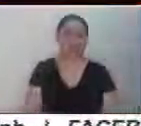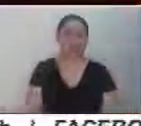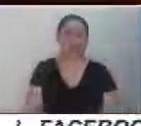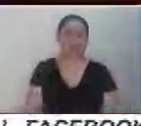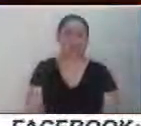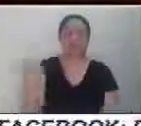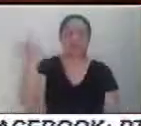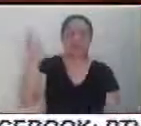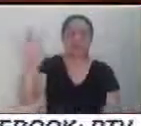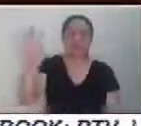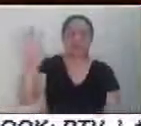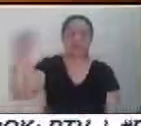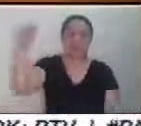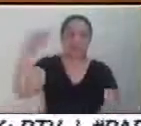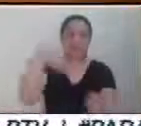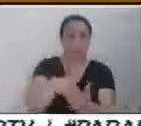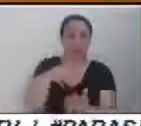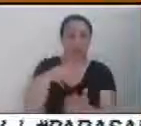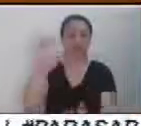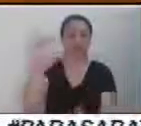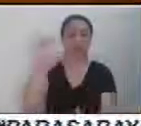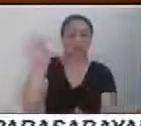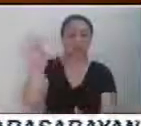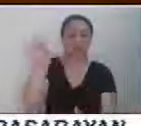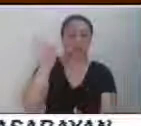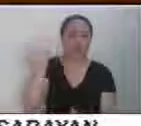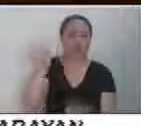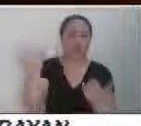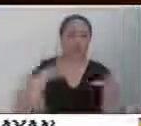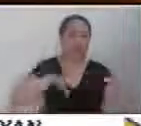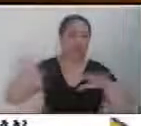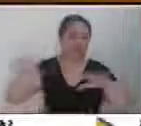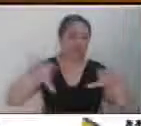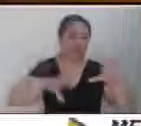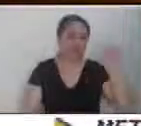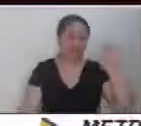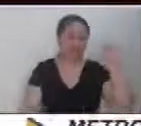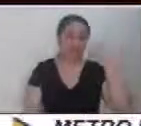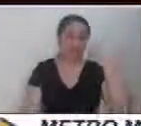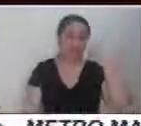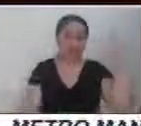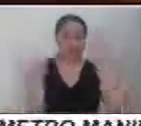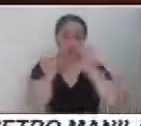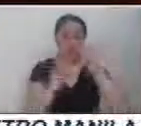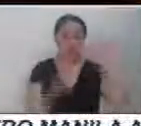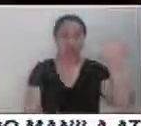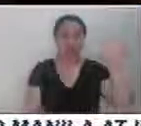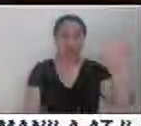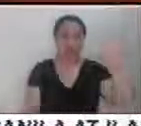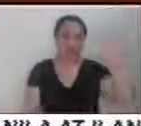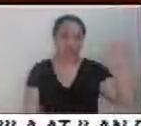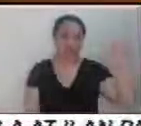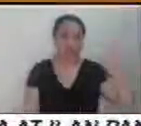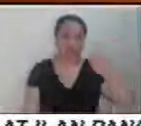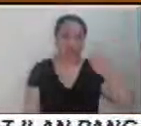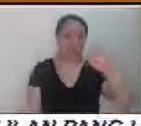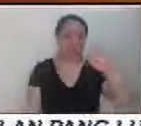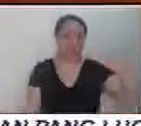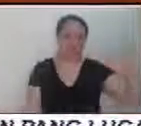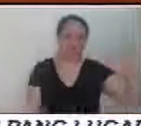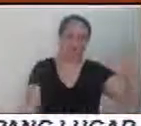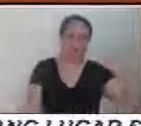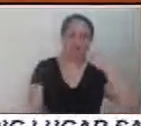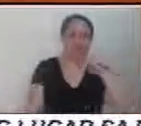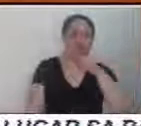Nasa 14 na mga tahanan sa barangay Guinayang sa San Mateo, Rizal ang nasunog kagabi. Nagsimula ang apoy bandang alas